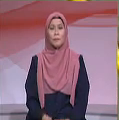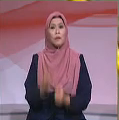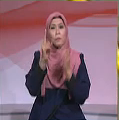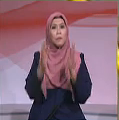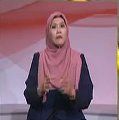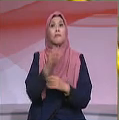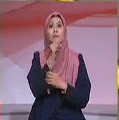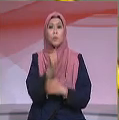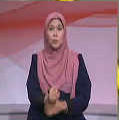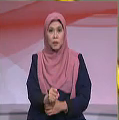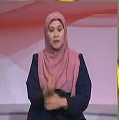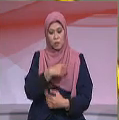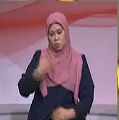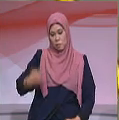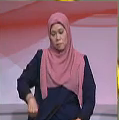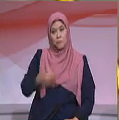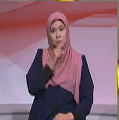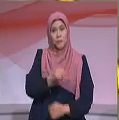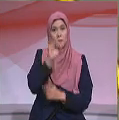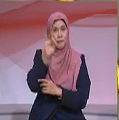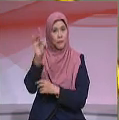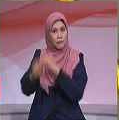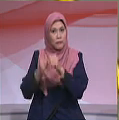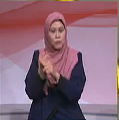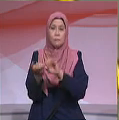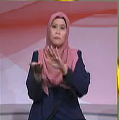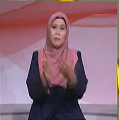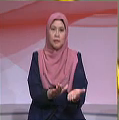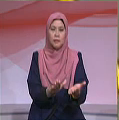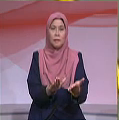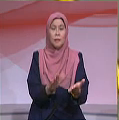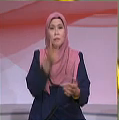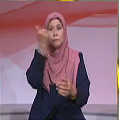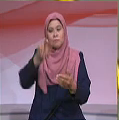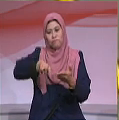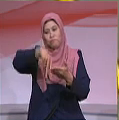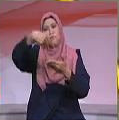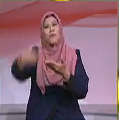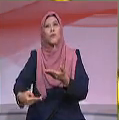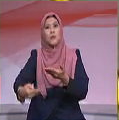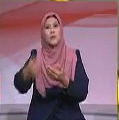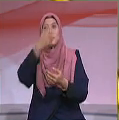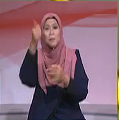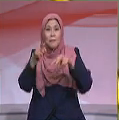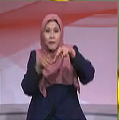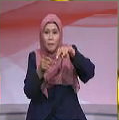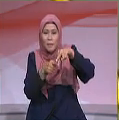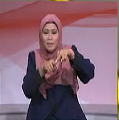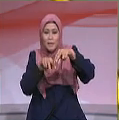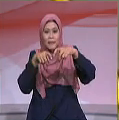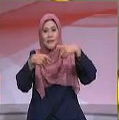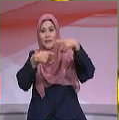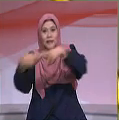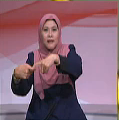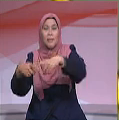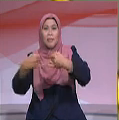Seorang warga emas di China berusia 88 tahun meninggal dunia selepas jatuh tersembam gara-gara kakinya tersangkut